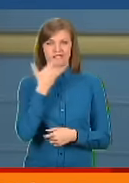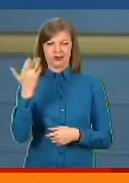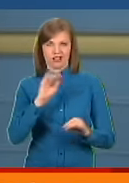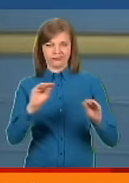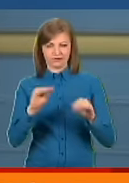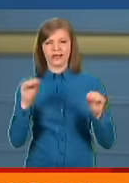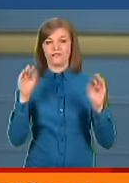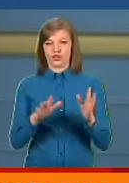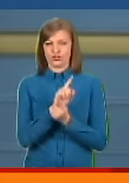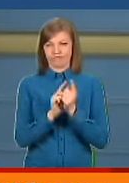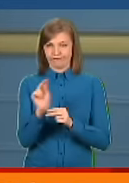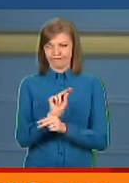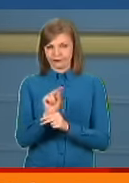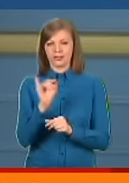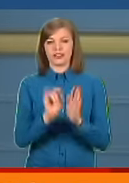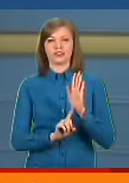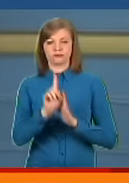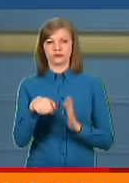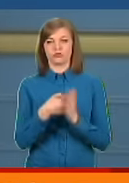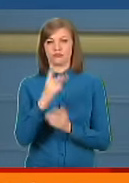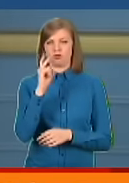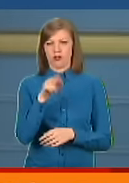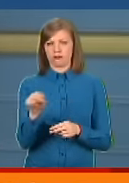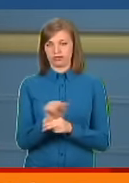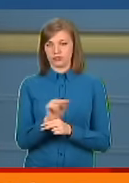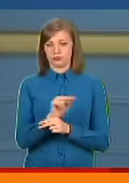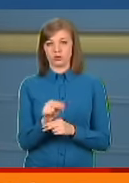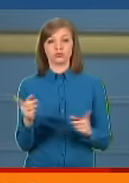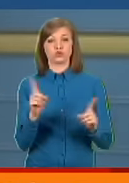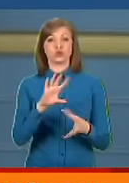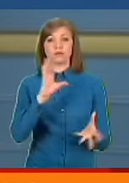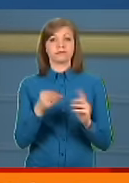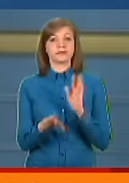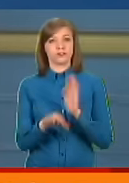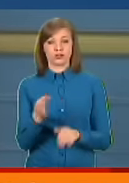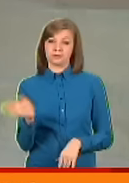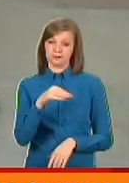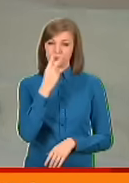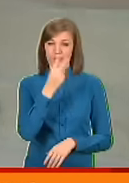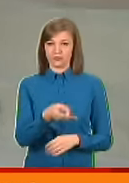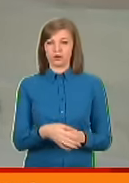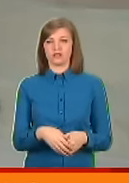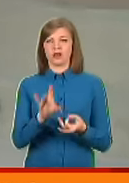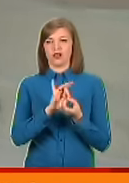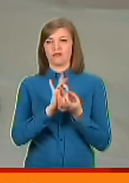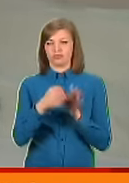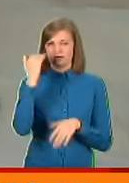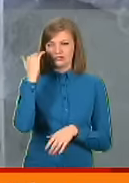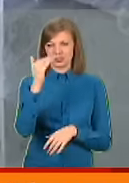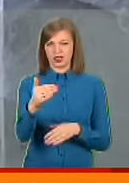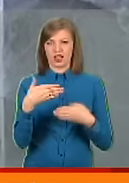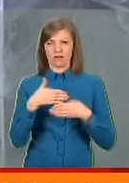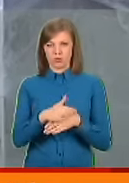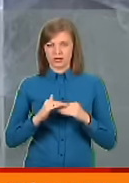інтер'єрами, її вирішили причепурити і взялися тут до капітального ремонту. Що з цього вийшло? Ходімо подивимось. Облуплена стеля,